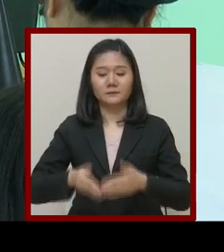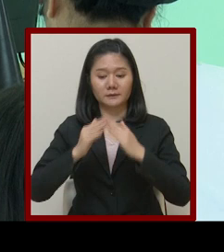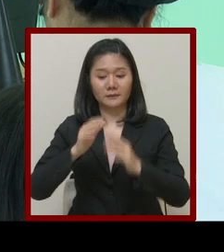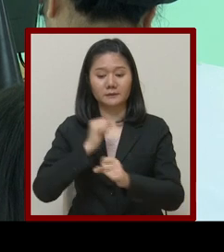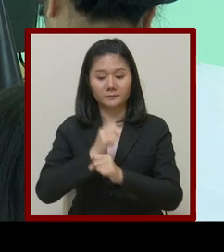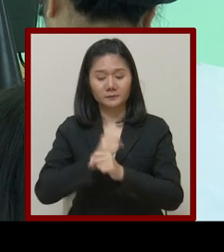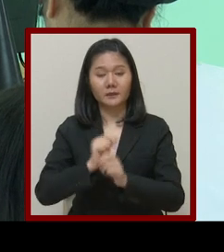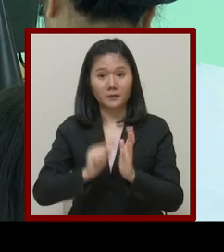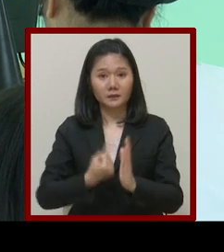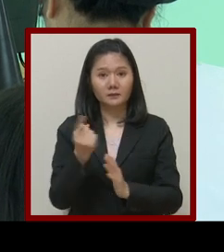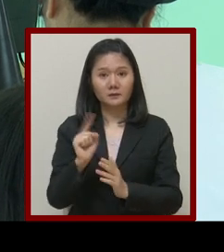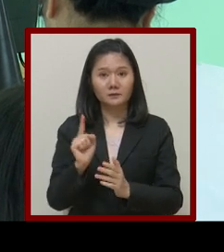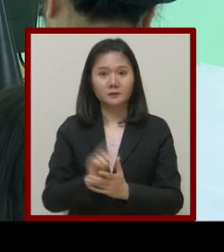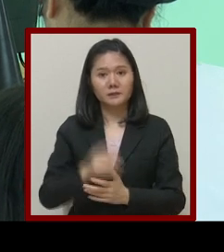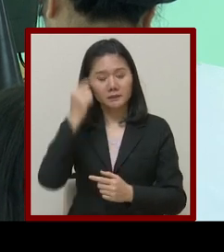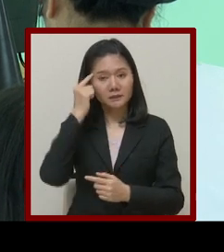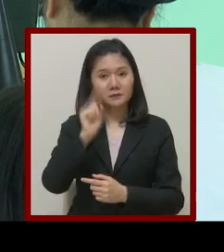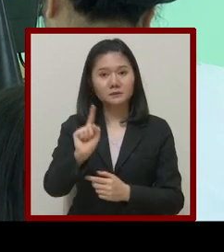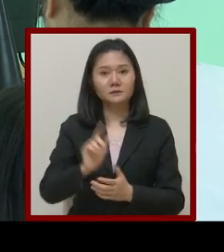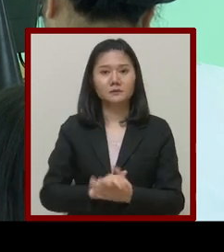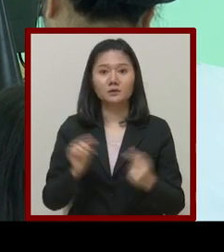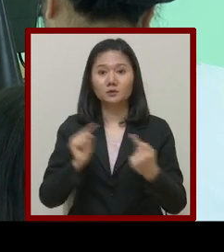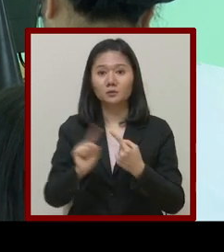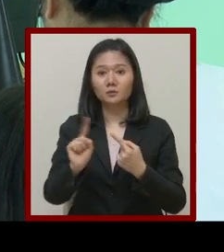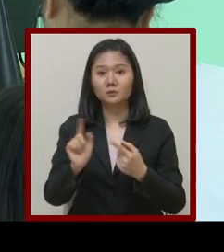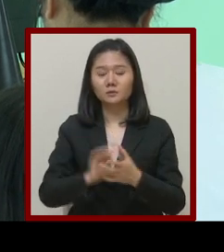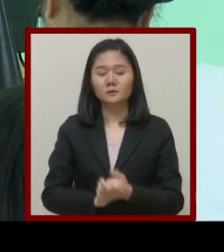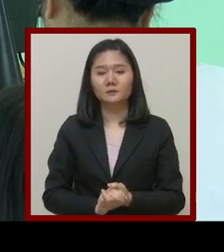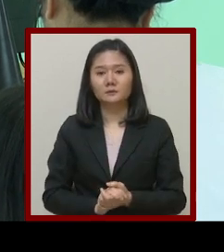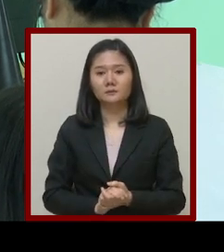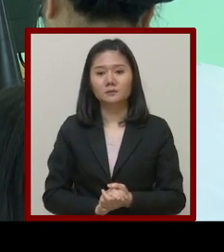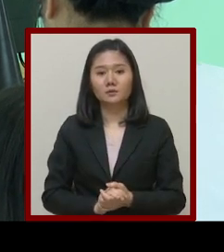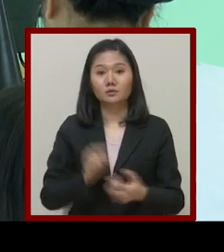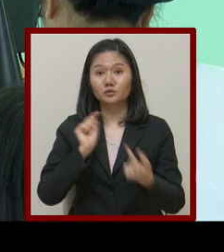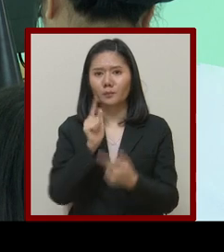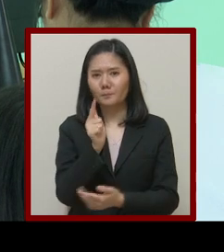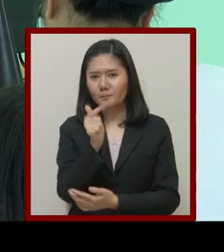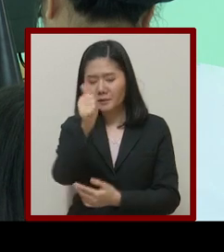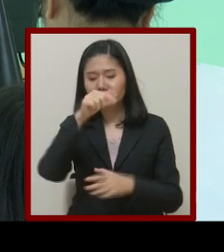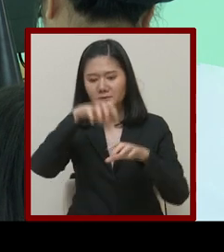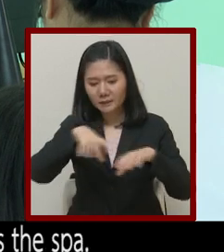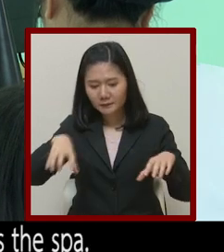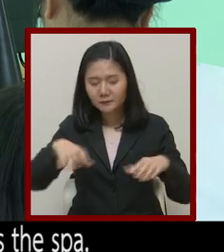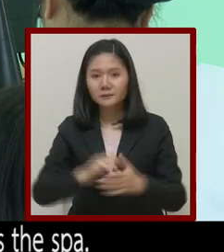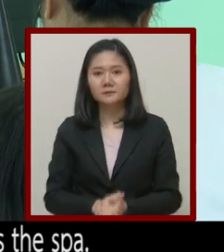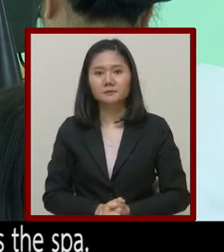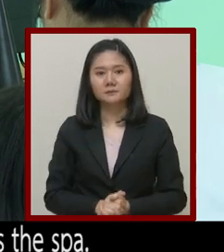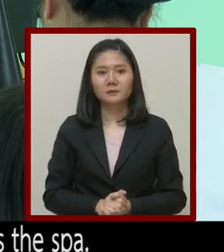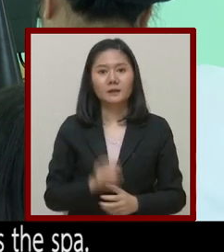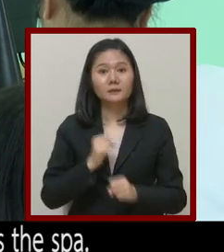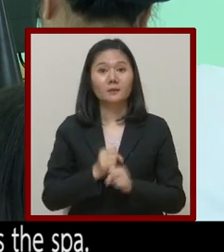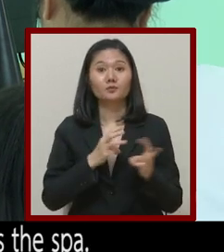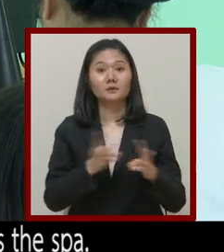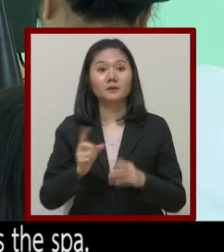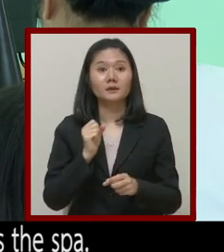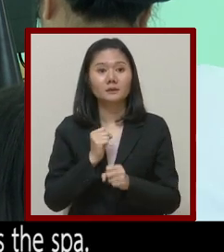คะอันดับแรกที่เราจะคำนึงถึงก็คือเรื่องของความมีเอกลักษณ์โดดเด่นของสถานที่ทำยังไงถึงจะ